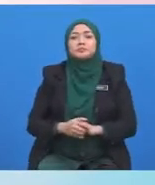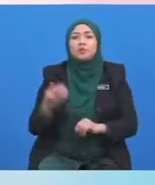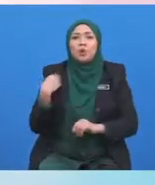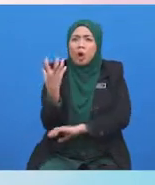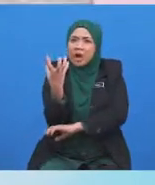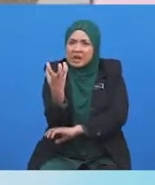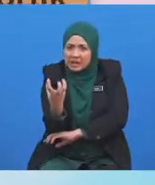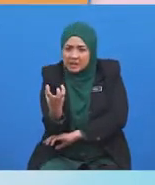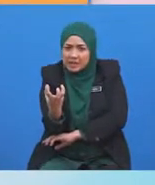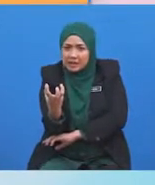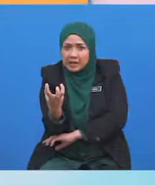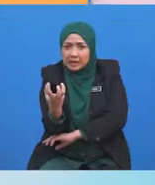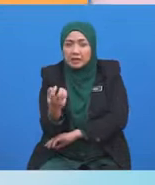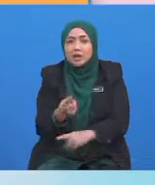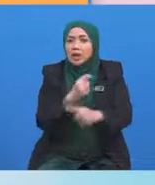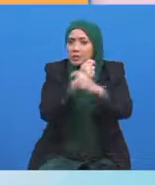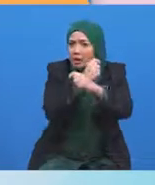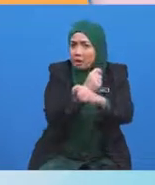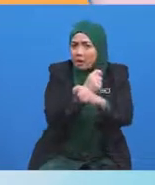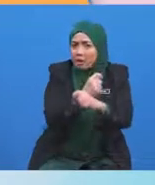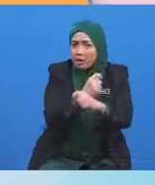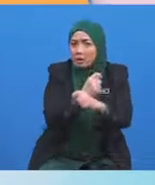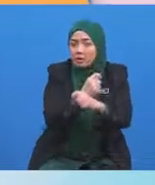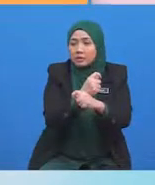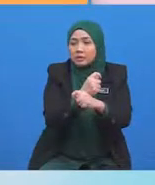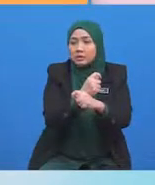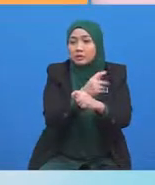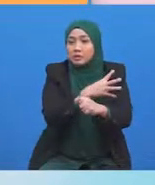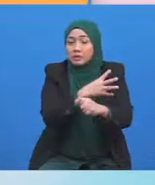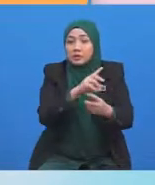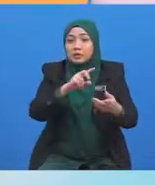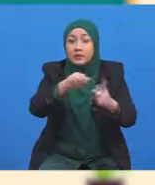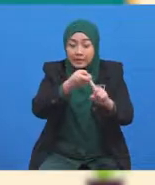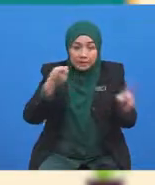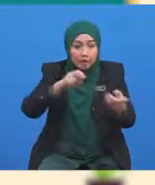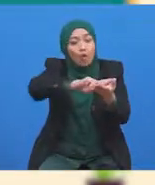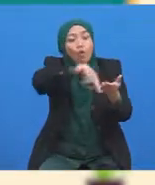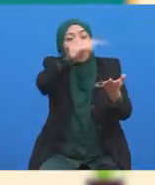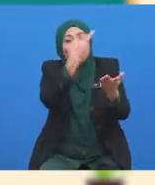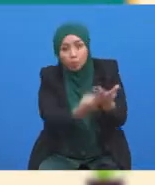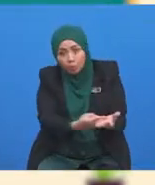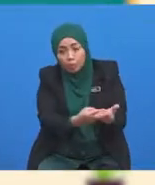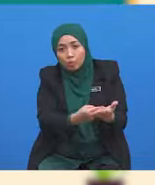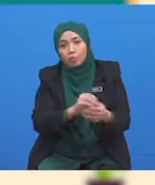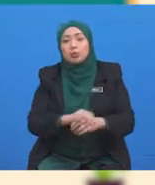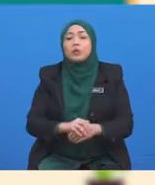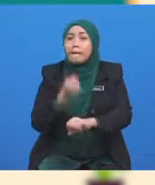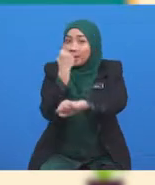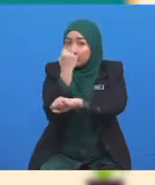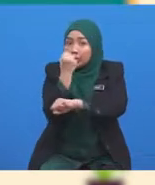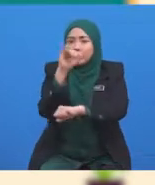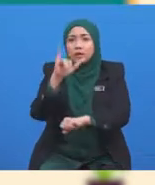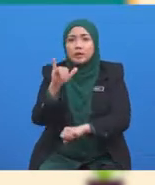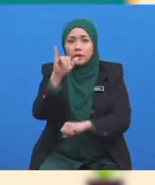dan metamorfik lebih tahan daripada ancaman runtuhan. Manakala batuan yang lembut dan